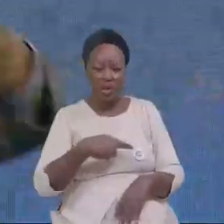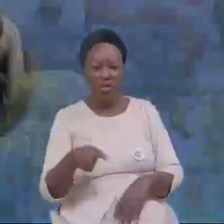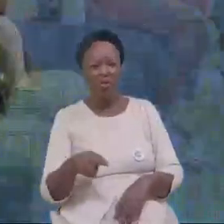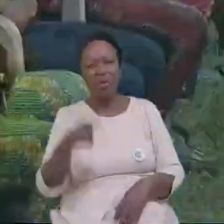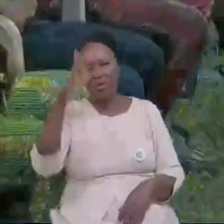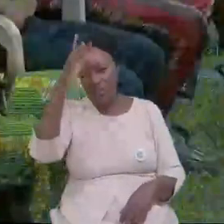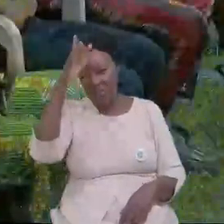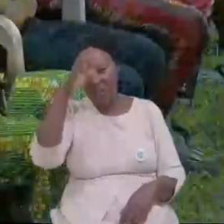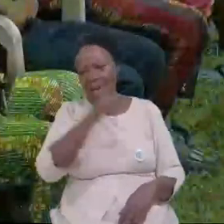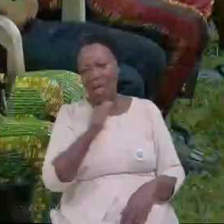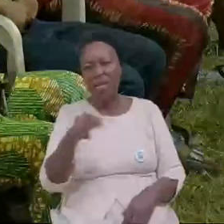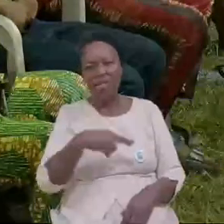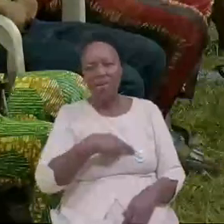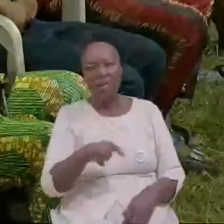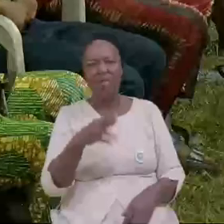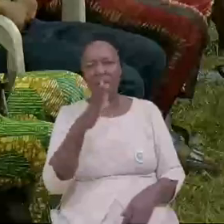religieux.